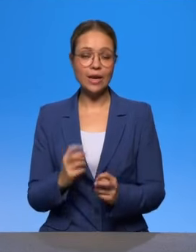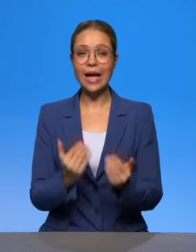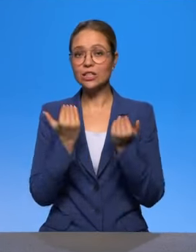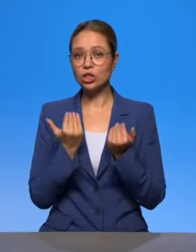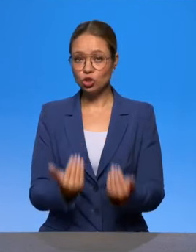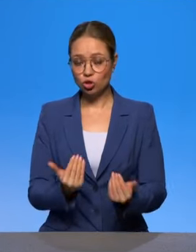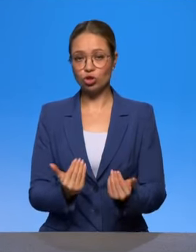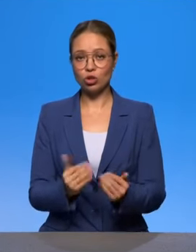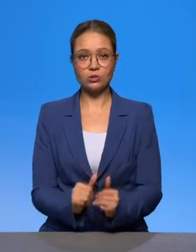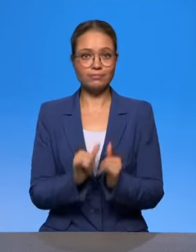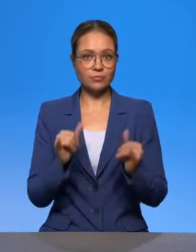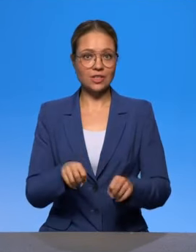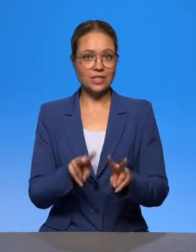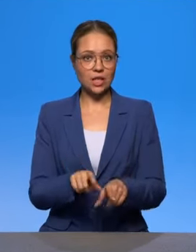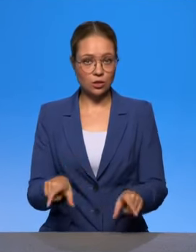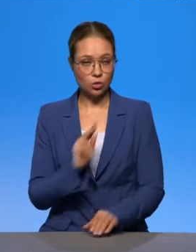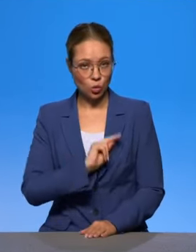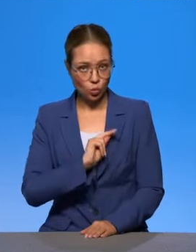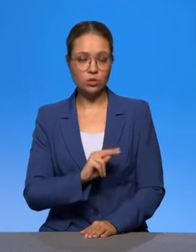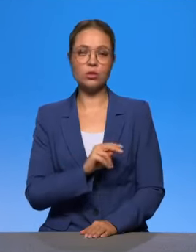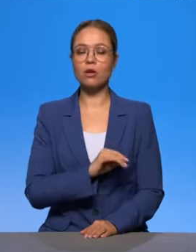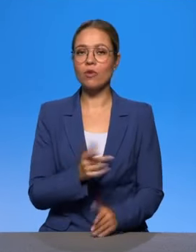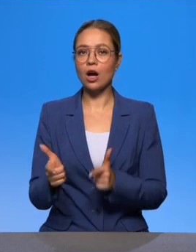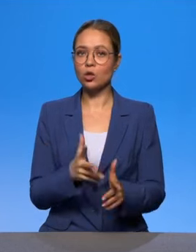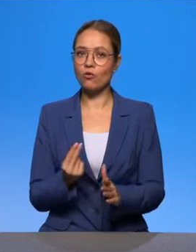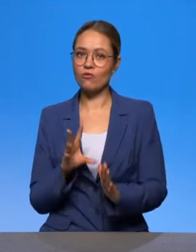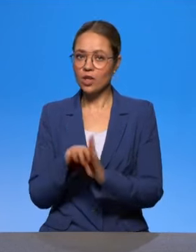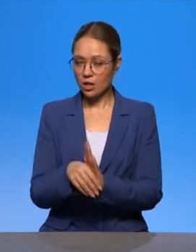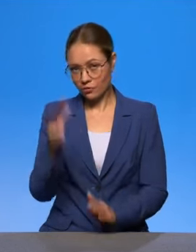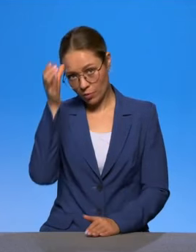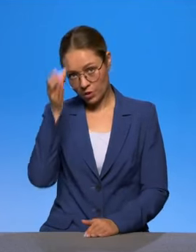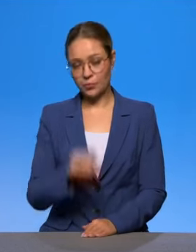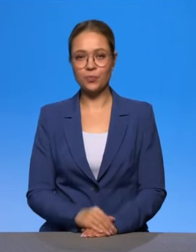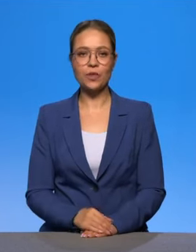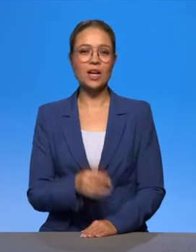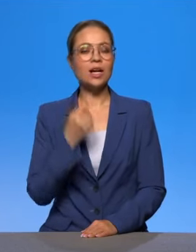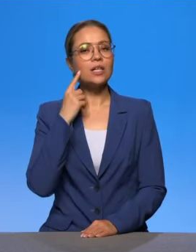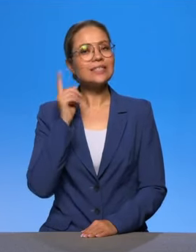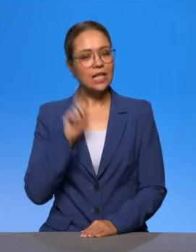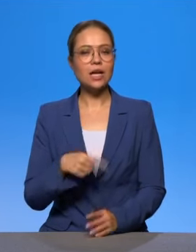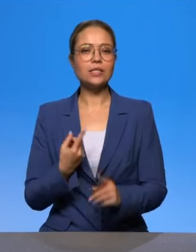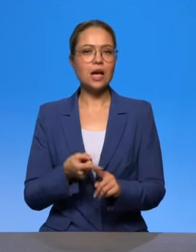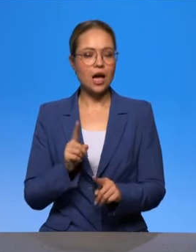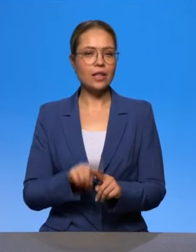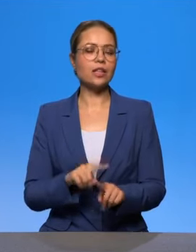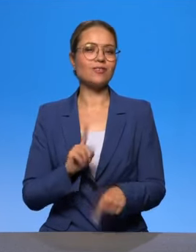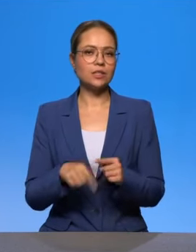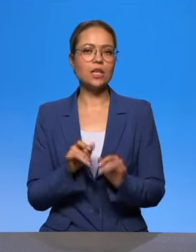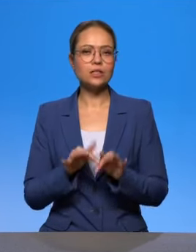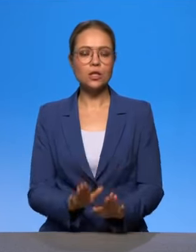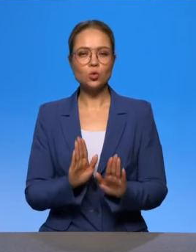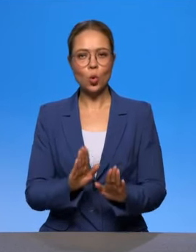себя сотрудников, готовы вкладываться в образование? Вы знаете, это прерогатива крупных предприятий,